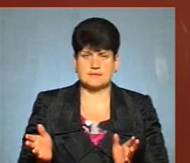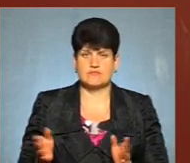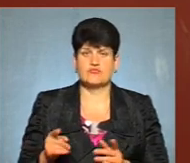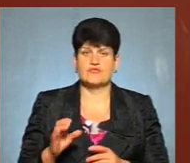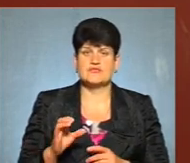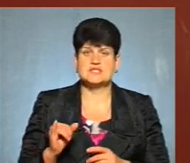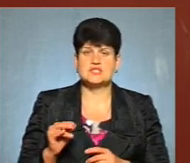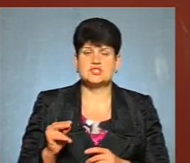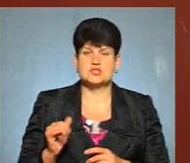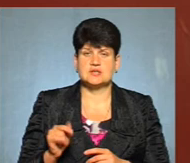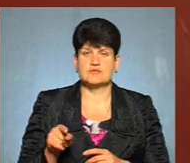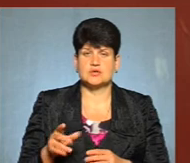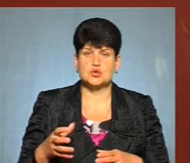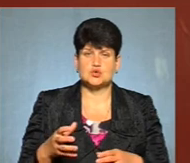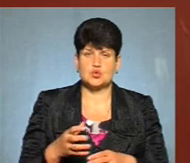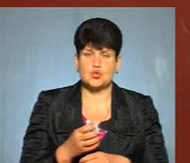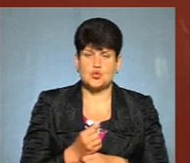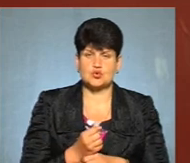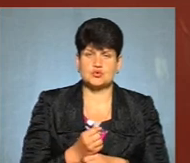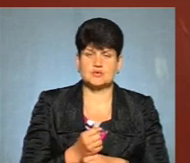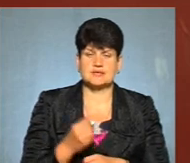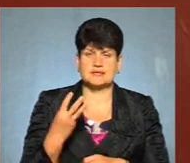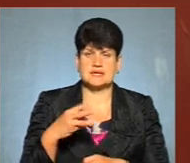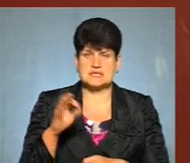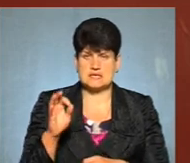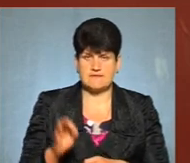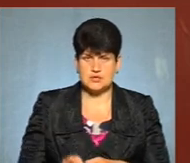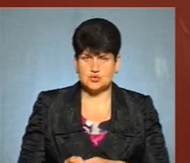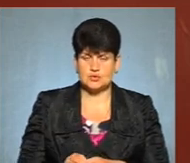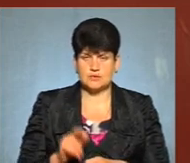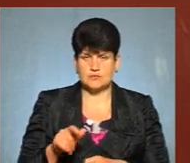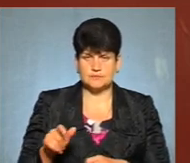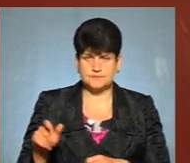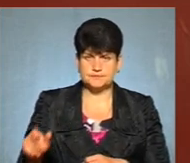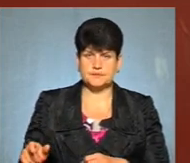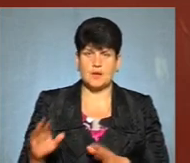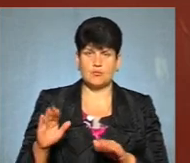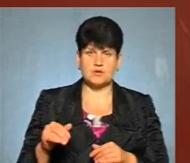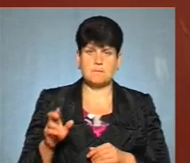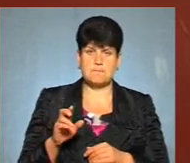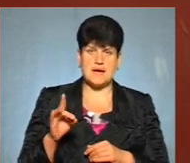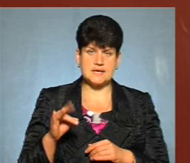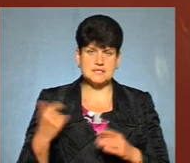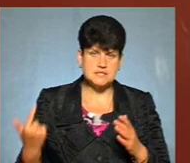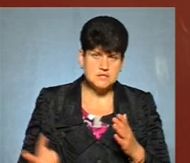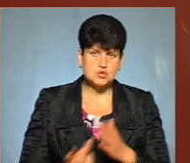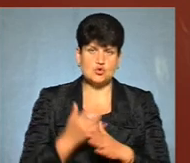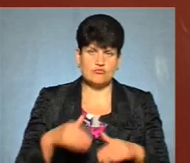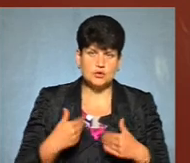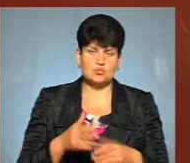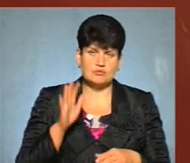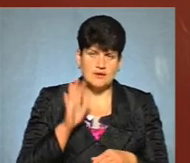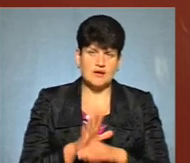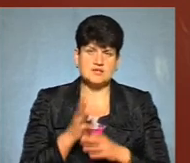січні скорочують на 30, намагаються скоротити на 30% наймних працівників. Потім в березні видають наступний наказ, ще там